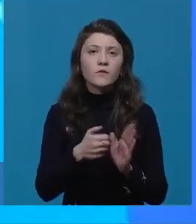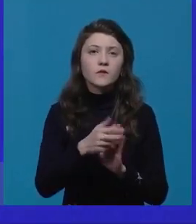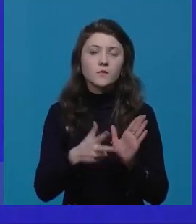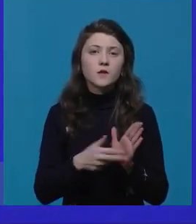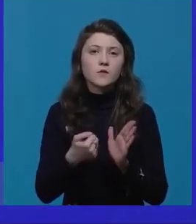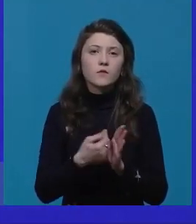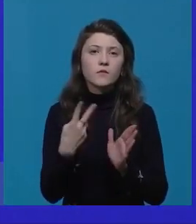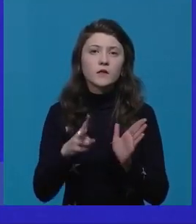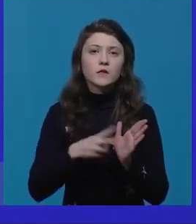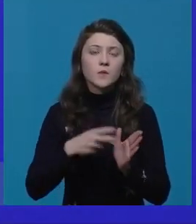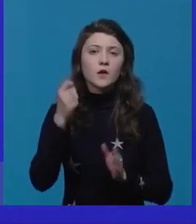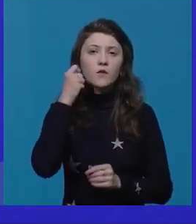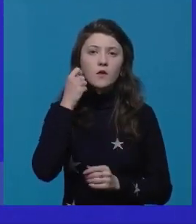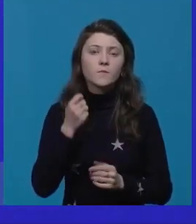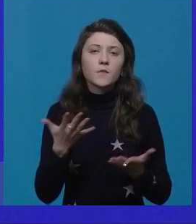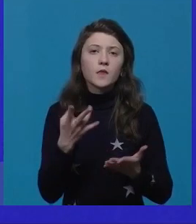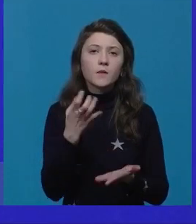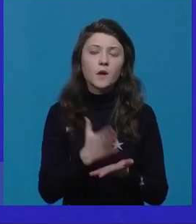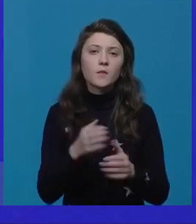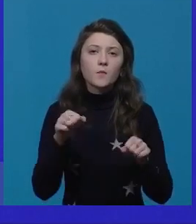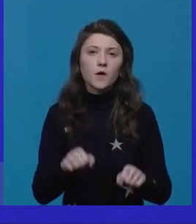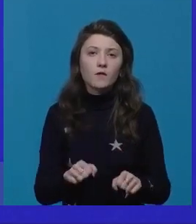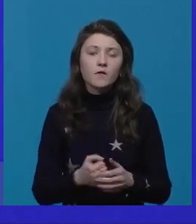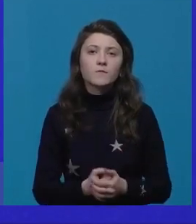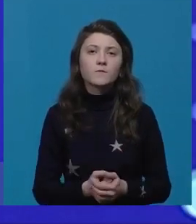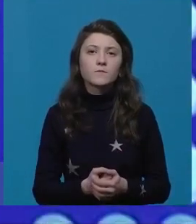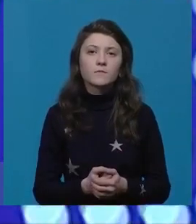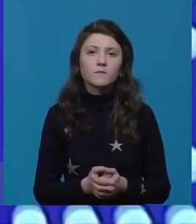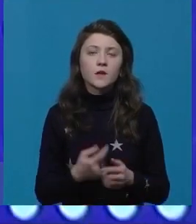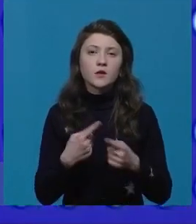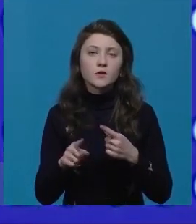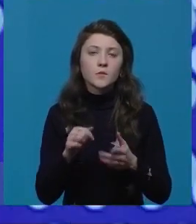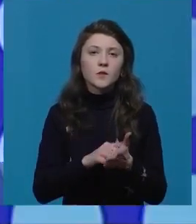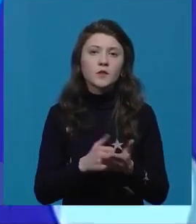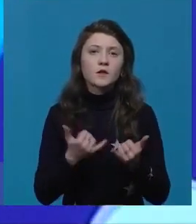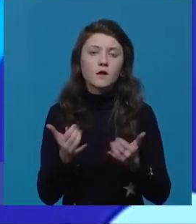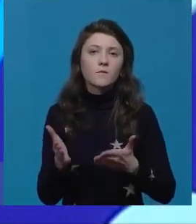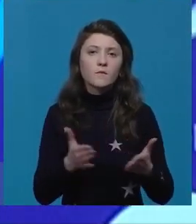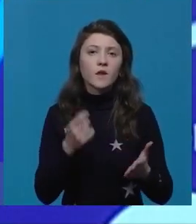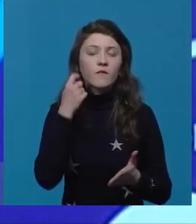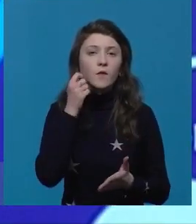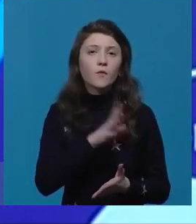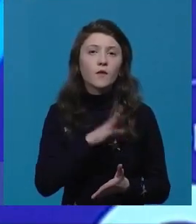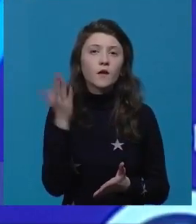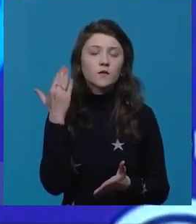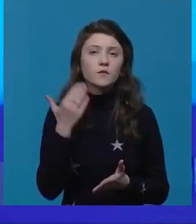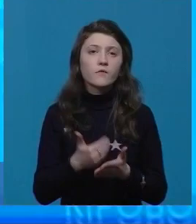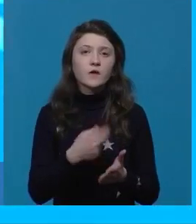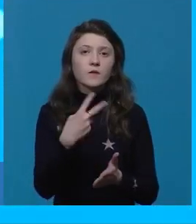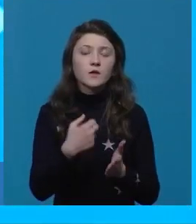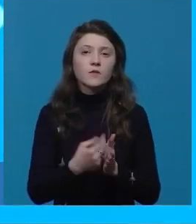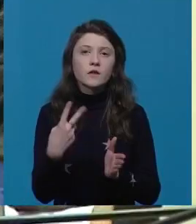до 27 років, які не мають права на звільнення чи відтермінування, тоді як раніше цей вік становив від 20 до 27